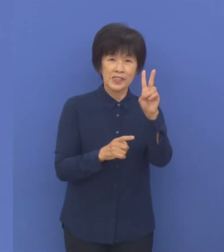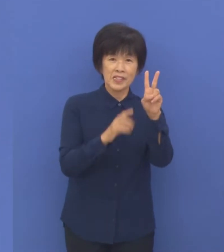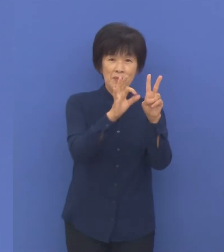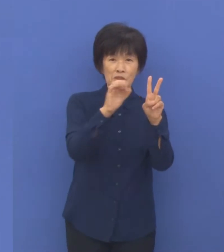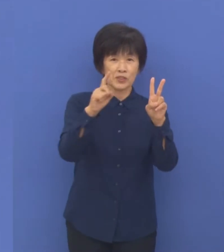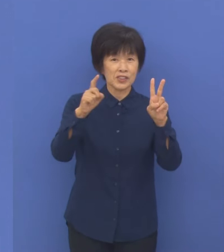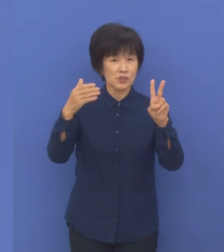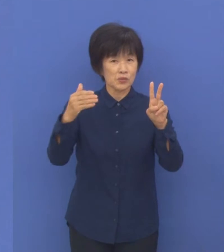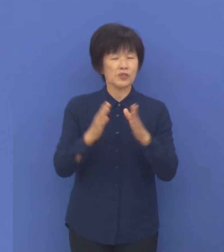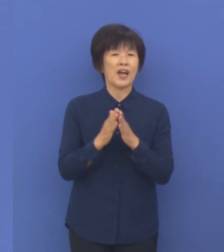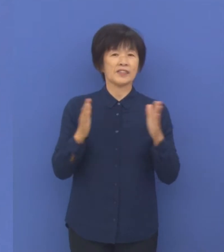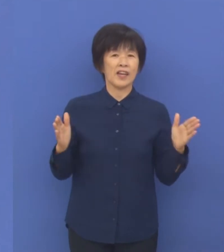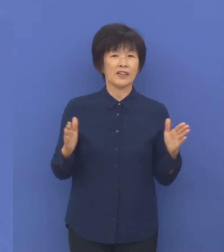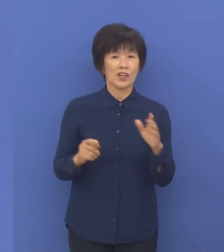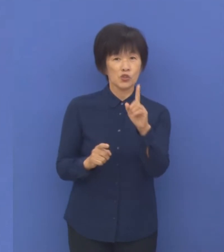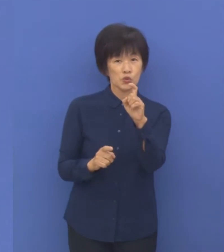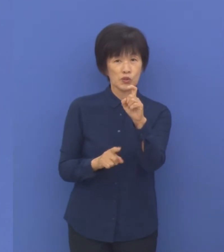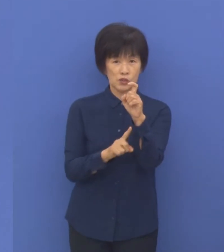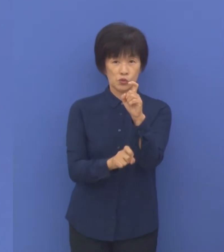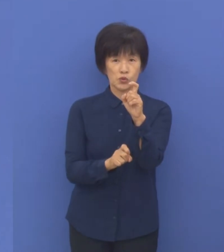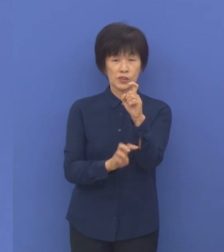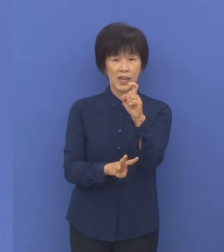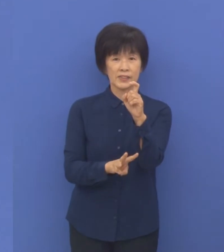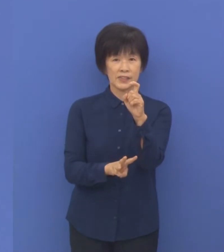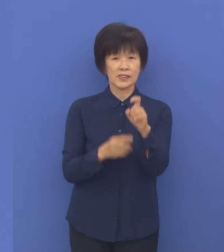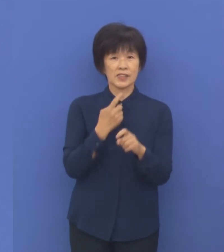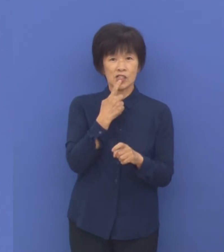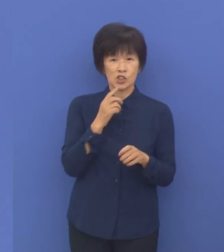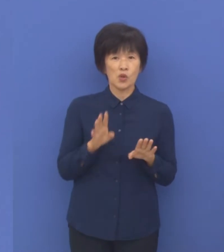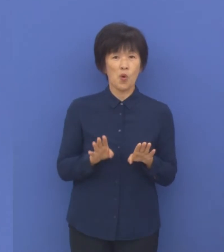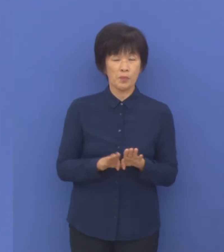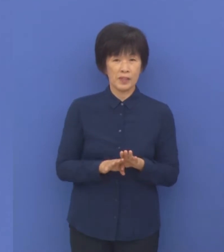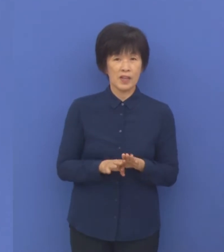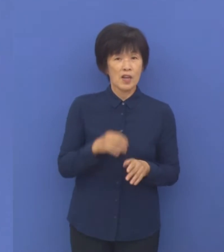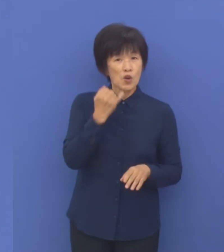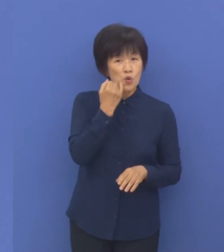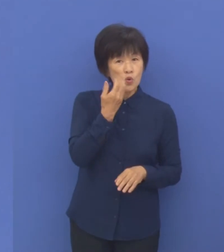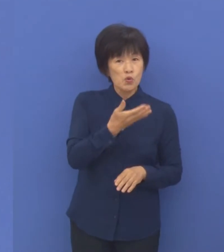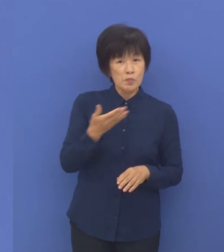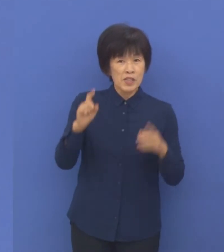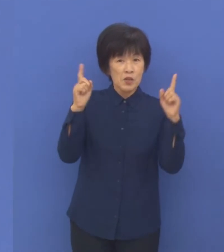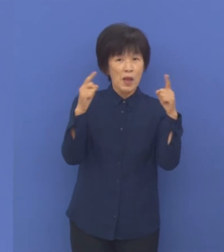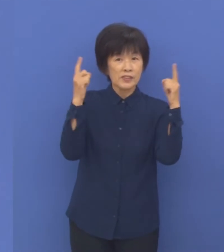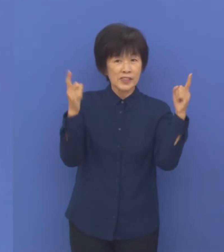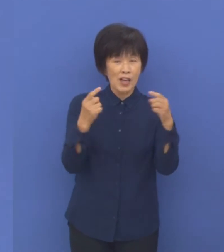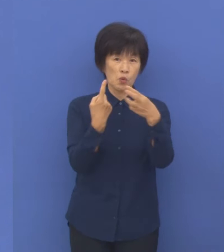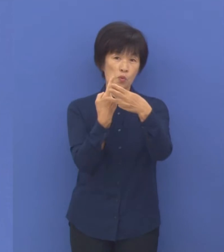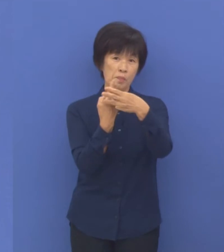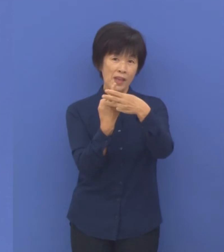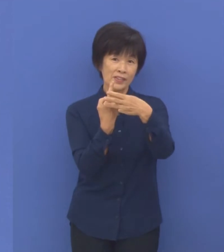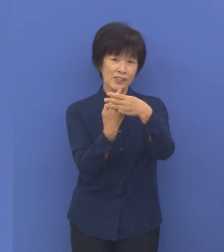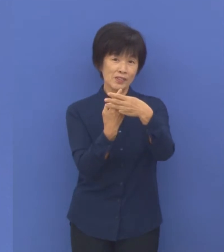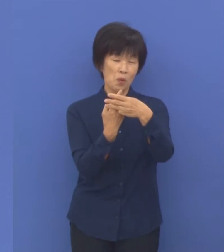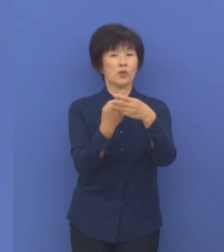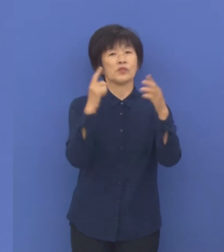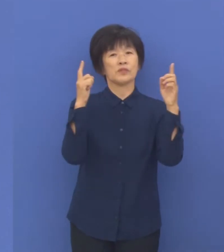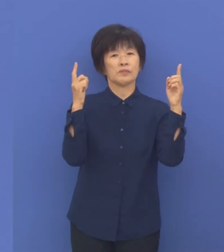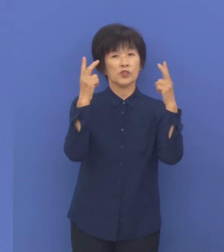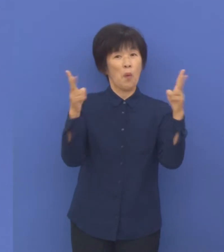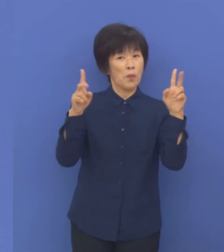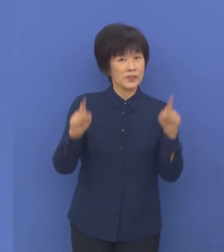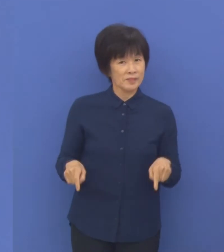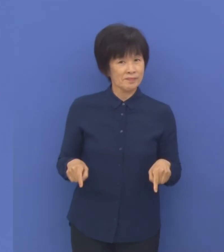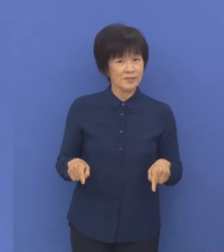です10月13日日曜日海フェスタ大村湾のメインイベントとなる